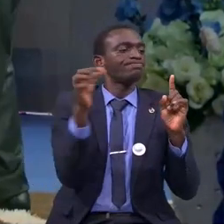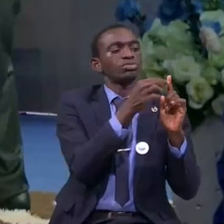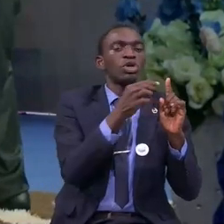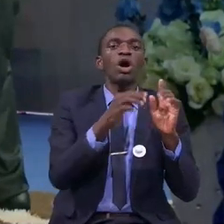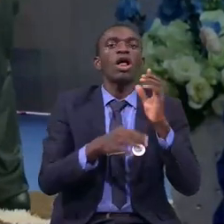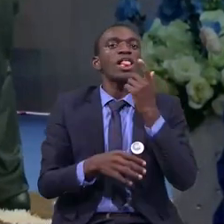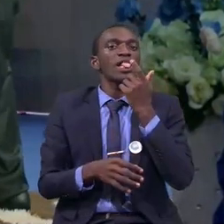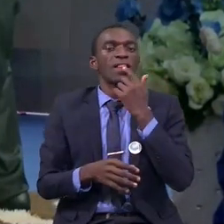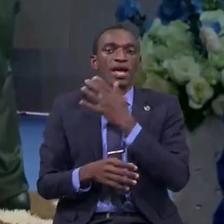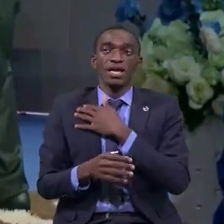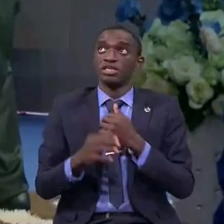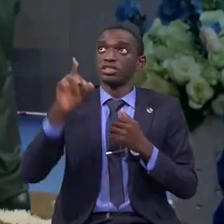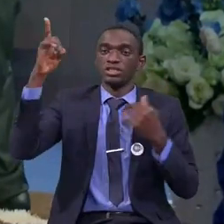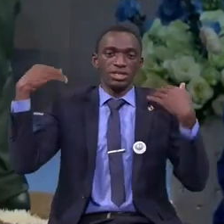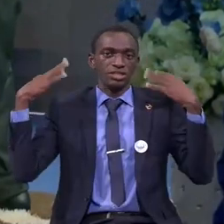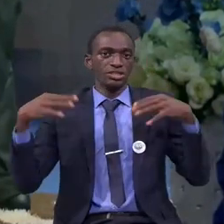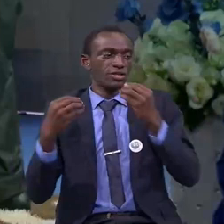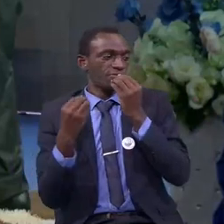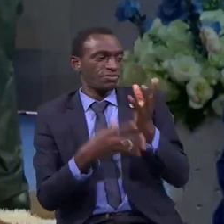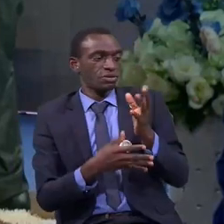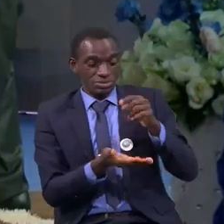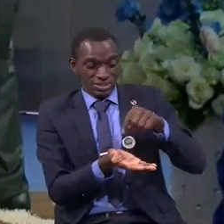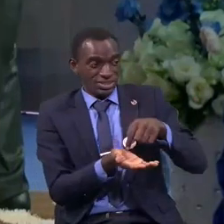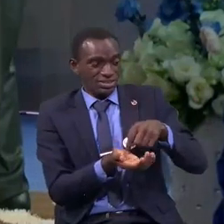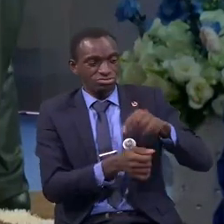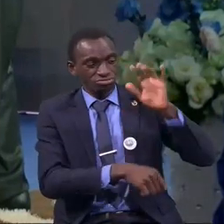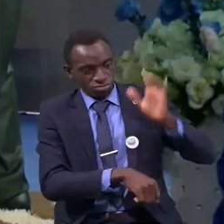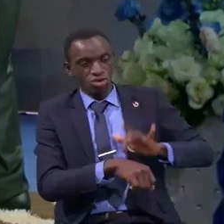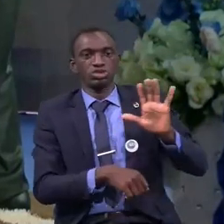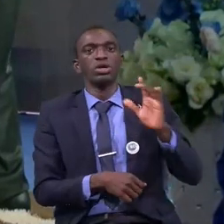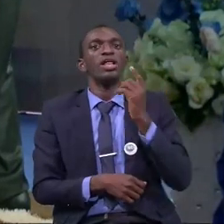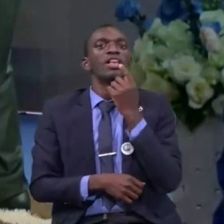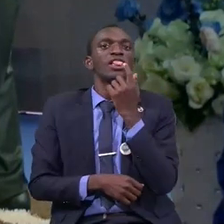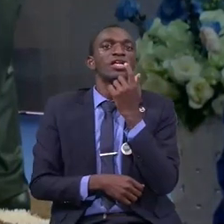Il en toucha ma bouche et dit, « Ceci a touché tes lèvres. »